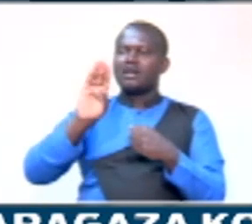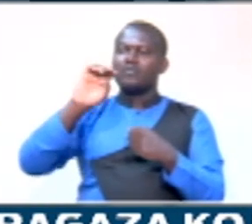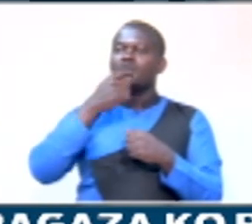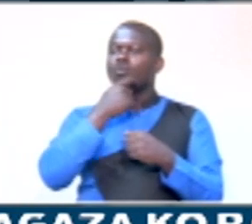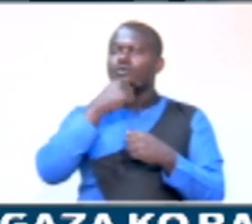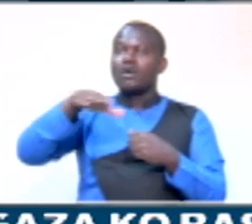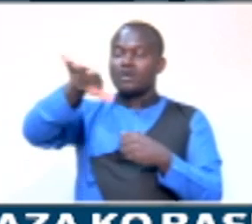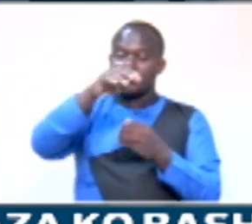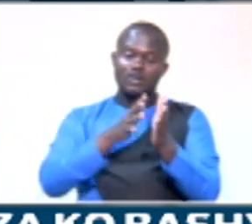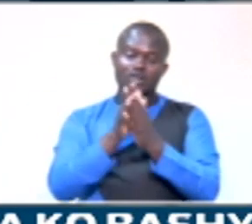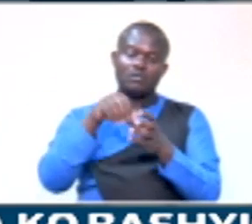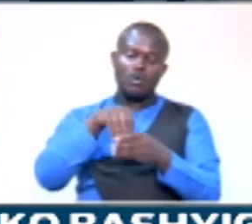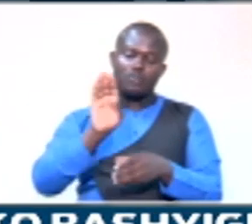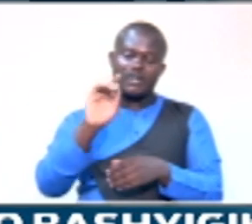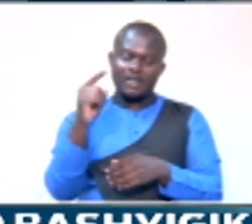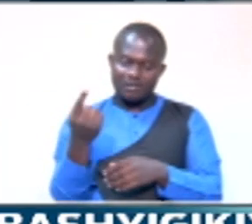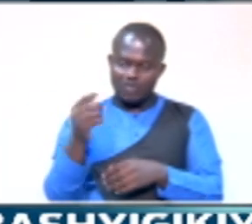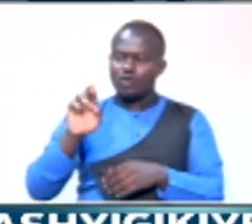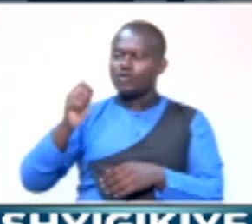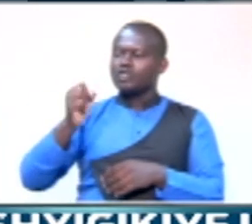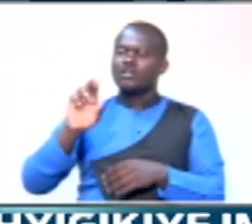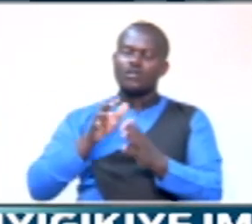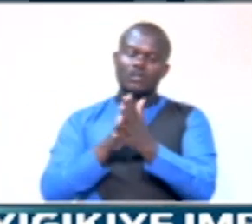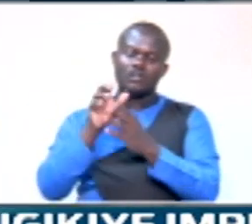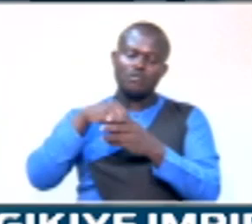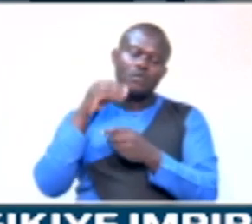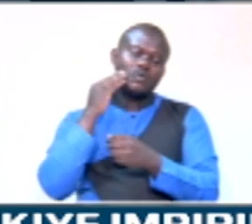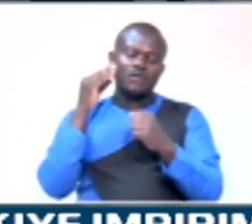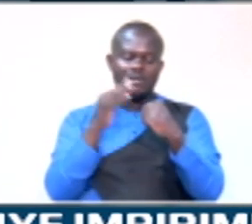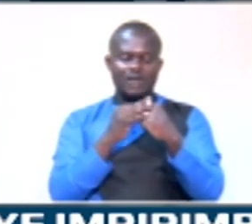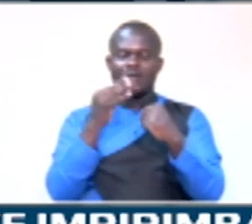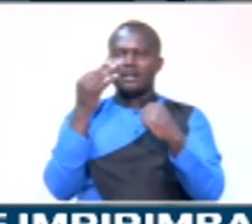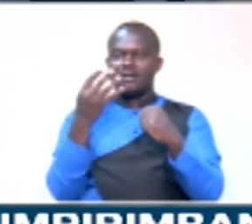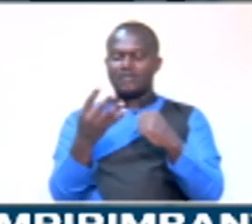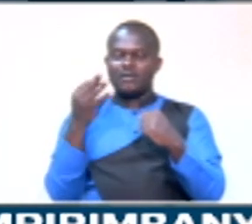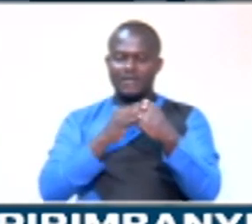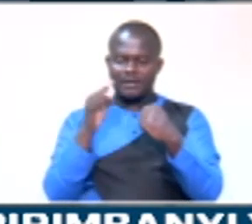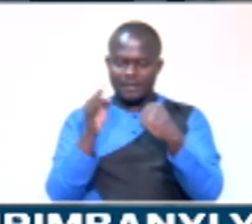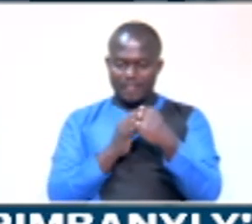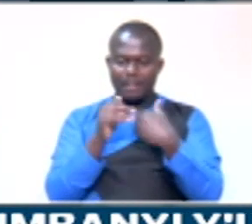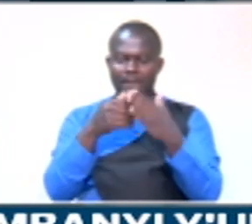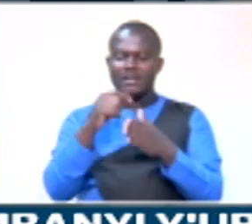asaga miliyari imwe, urwa Rutsiro rwashowemo miliyoni 480 ndetse n'urwa Gatsibo